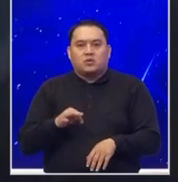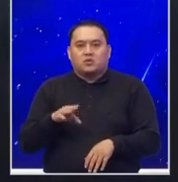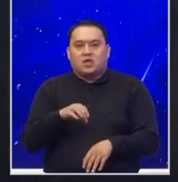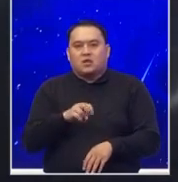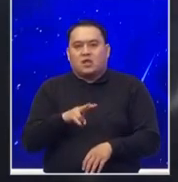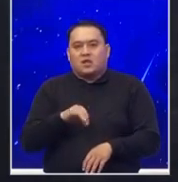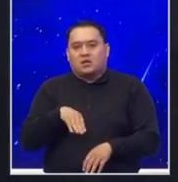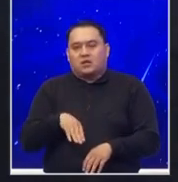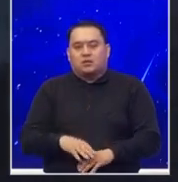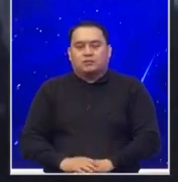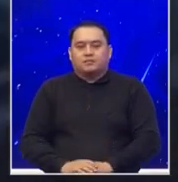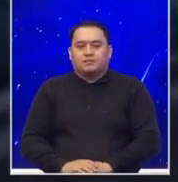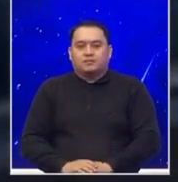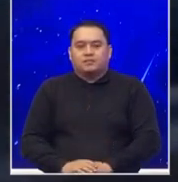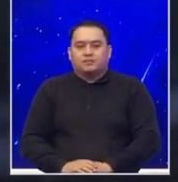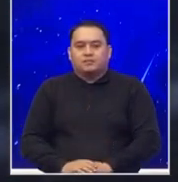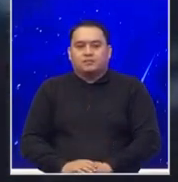области Салтанат Каракозова.